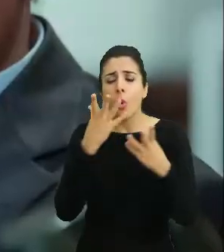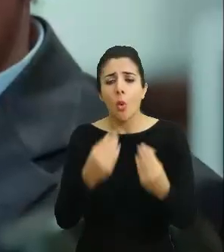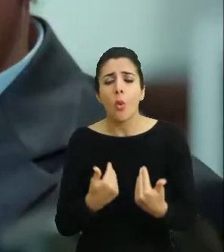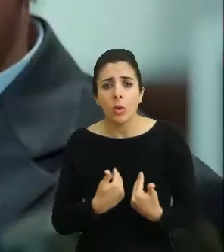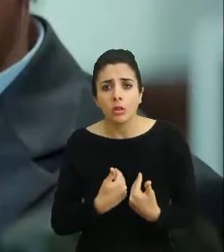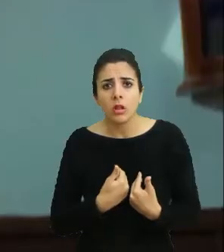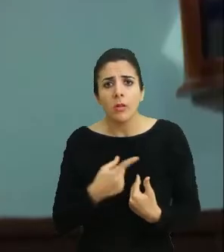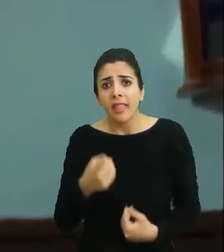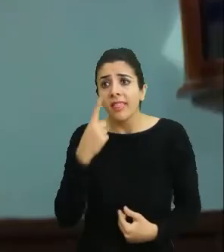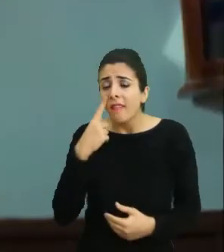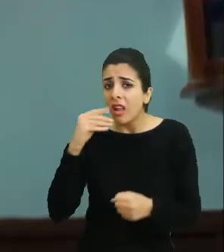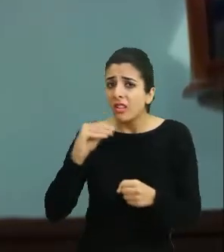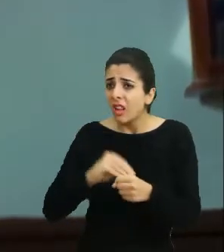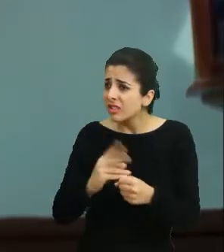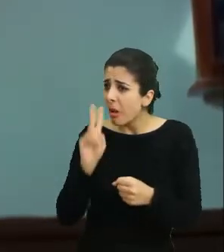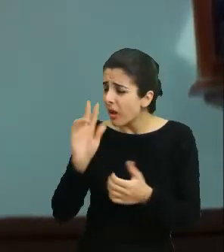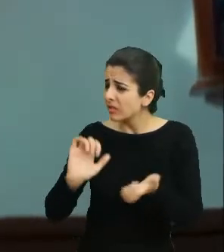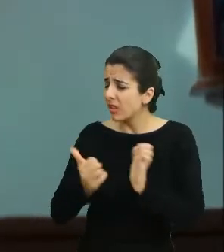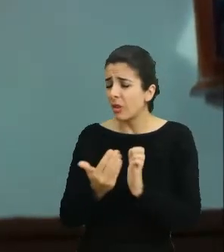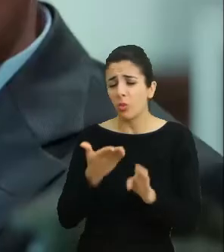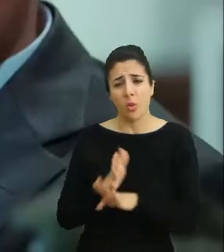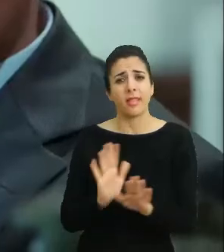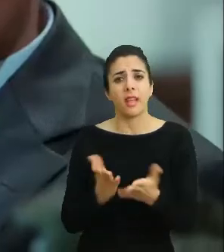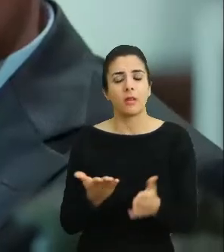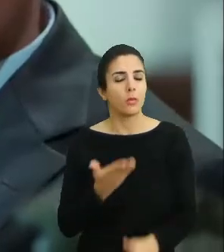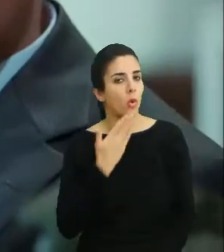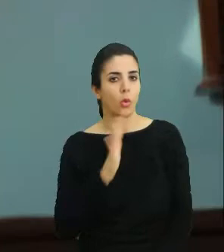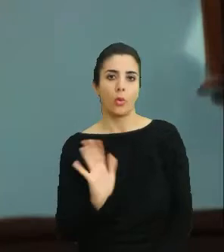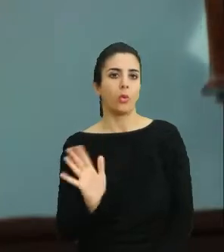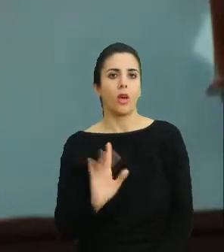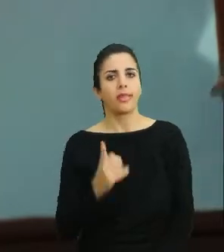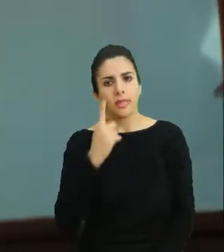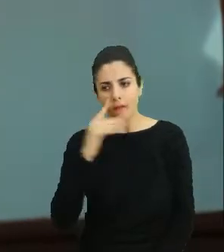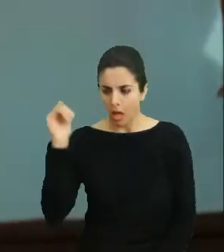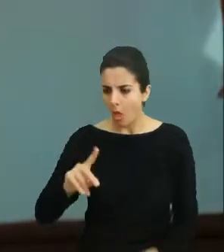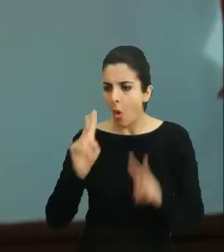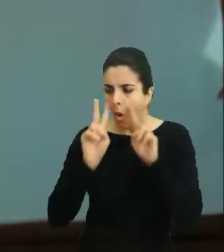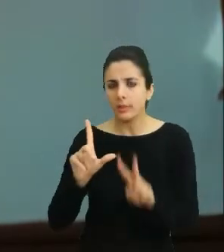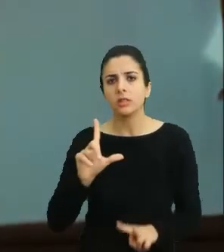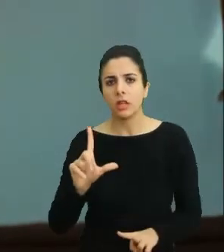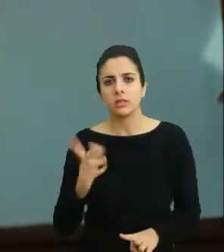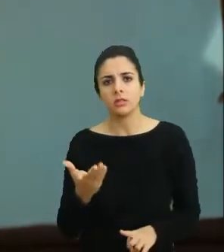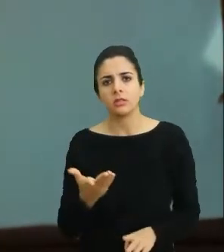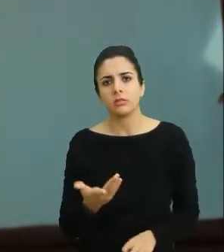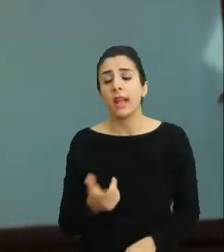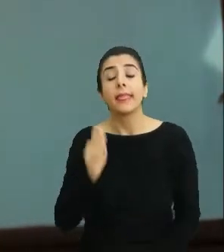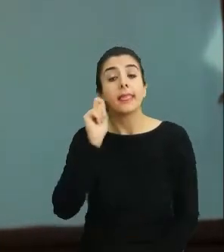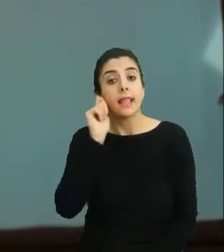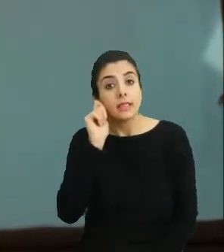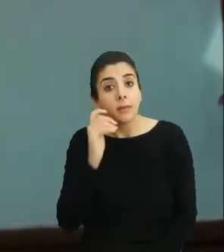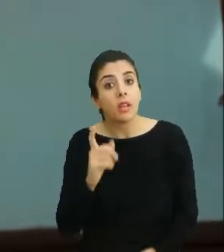sanki. Şu devletin içine düştüğü duruma bakar mısınız? Yok yok yok. Devlet gelsin görsün.